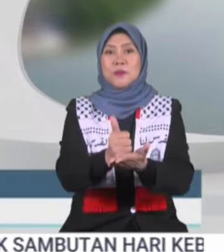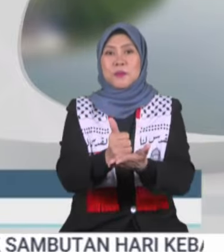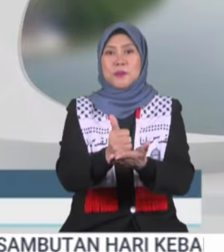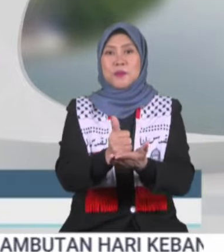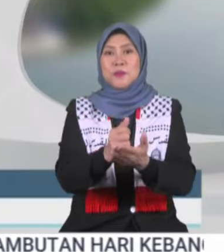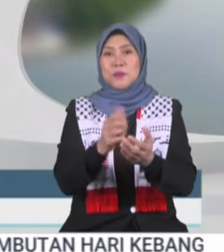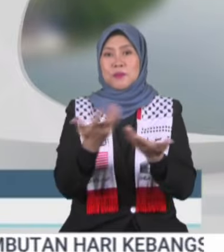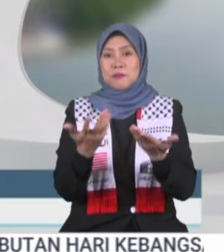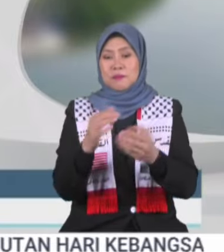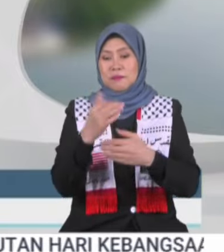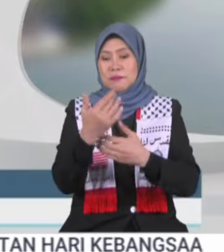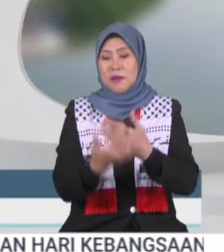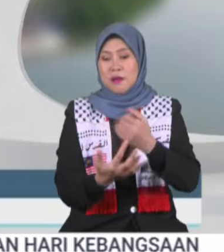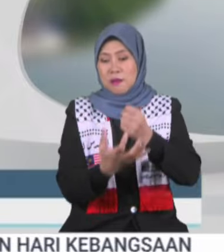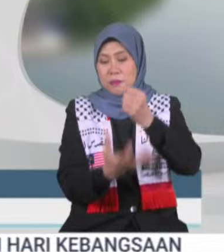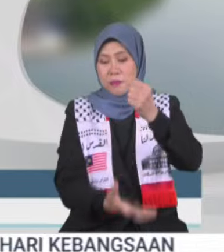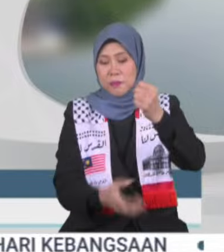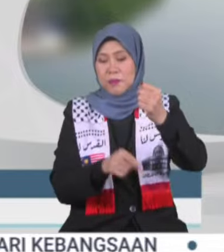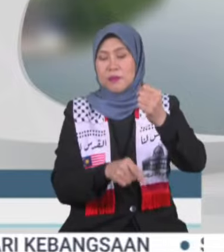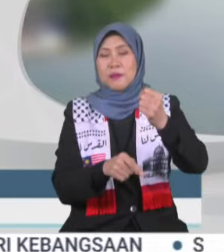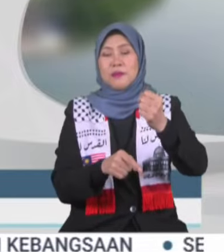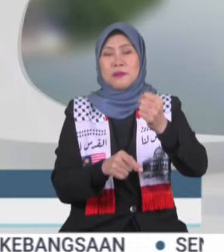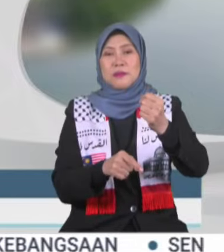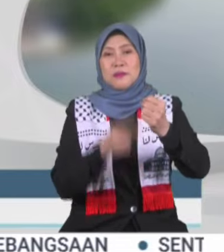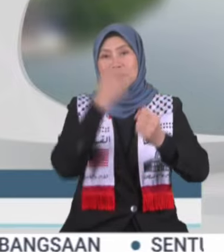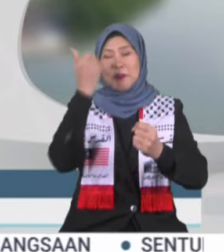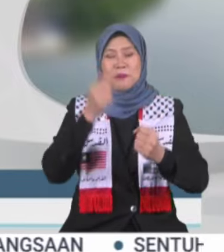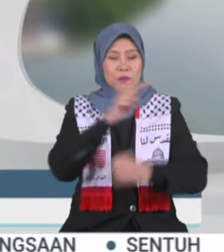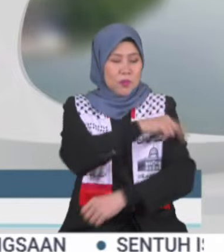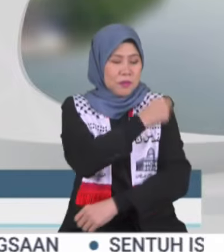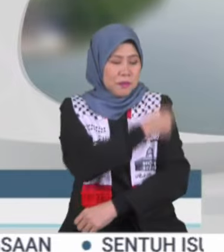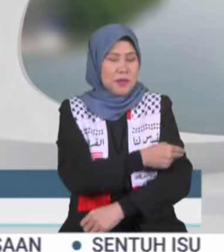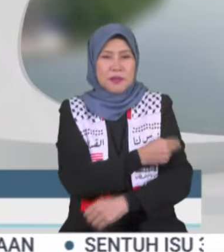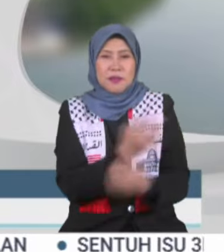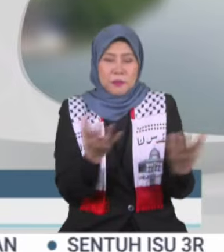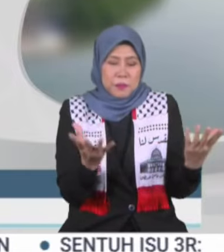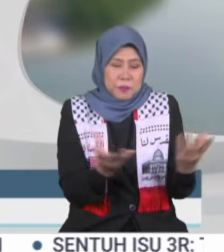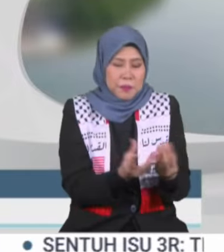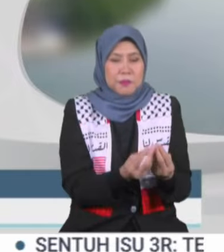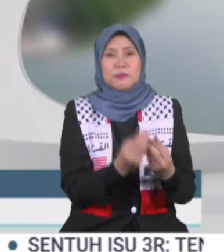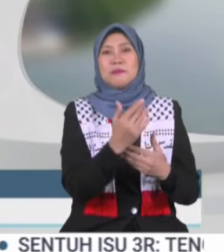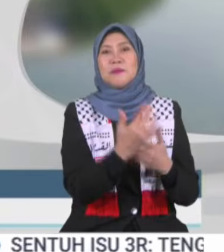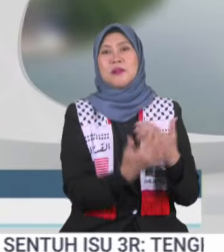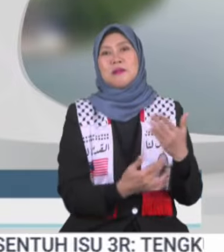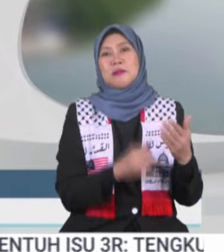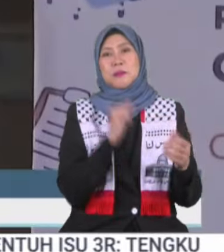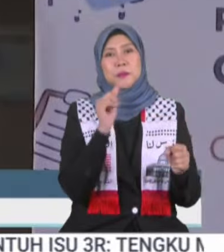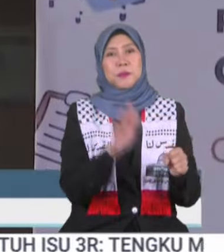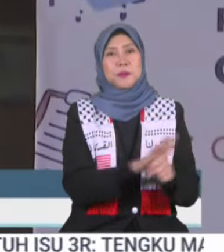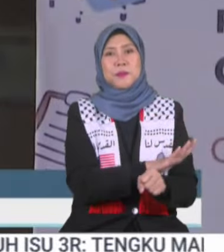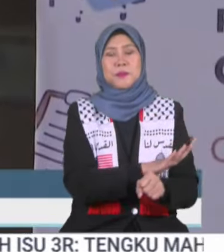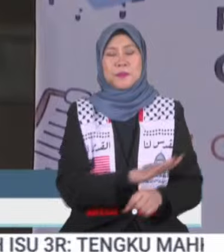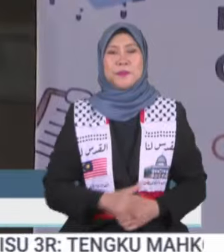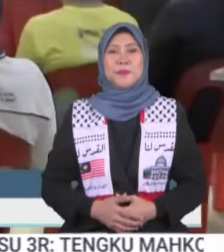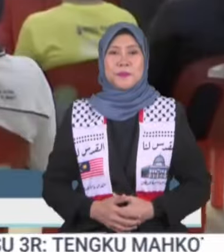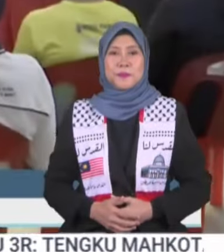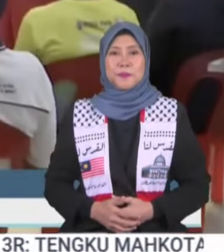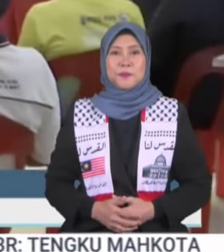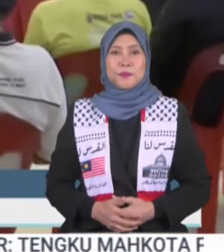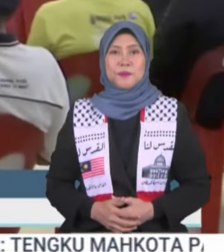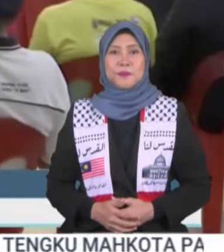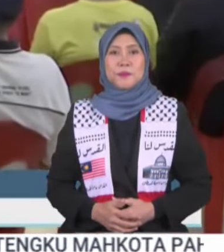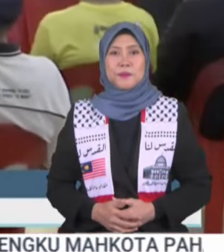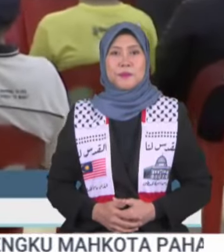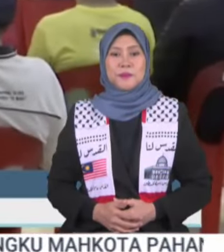mengisi tabung darah mana-mana Hospital yang menghadapi masalah kekurangan bekalan darah